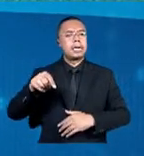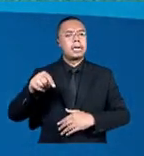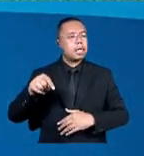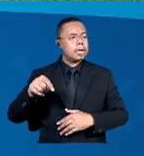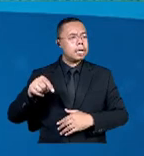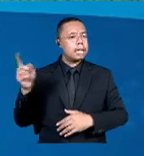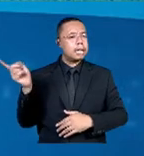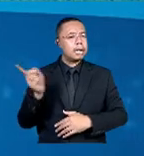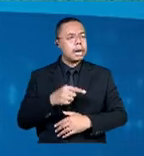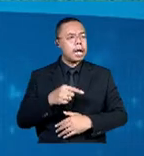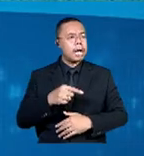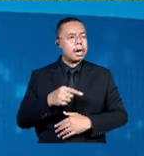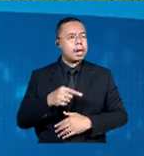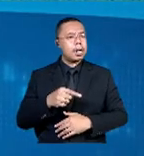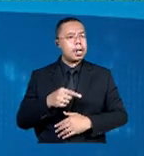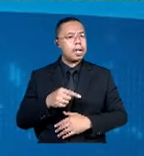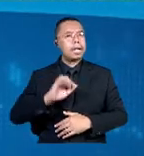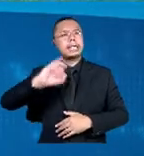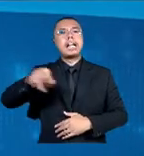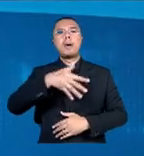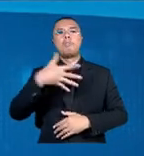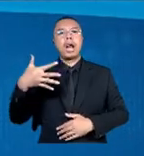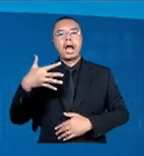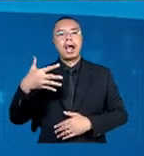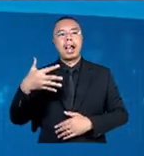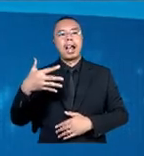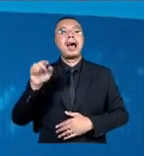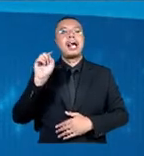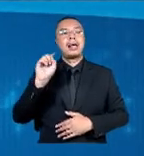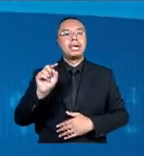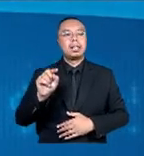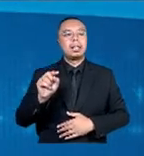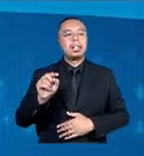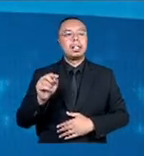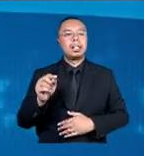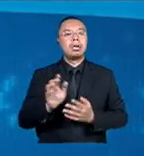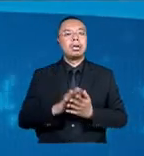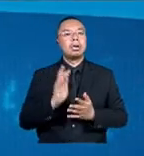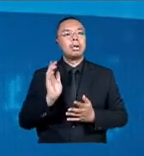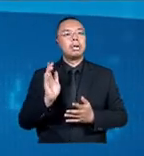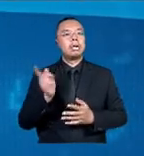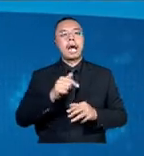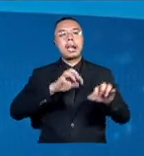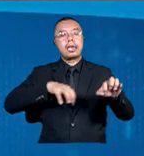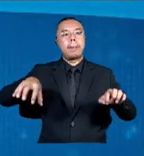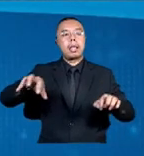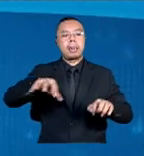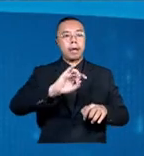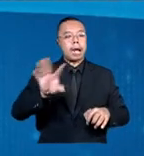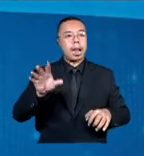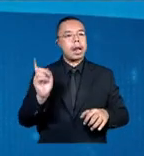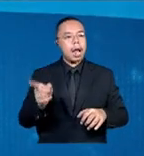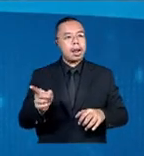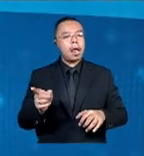sumbangsi dari Kota Jayapura. Dan juga beberapa kabupaten-kabupaten lain yang ada di